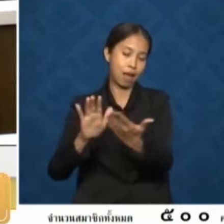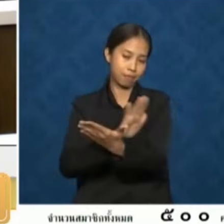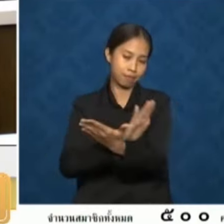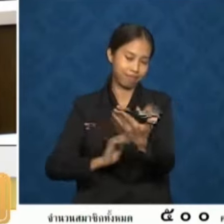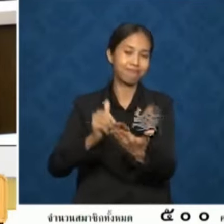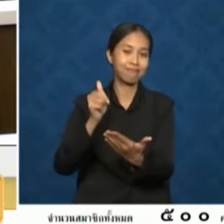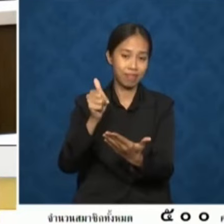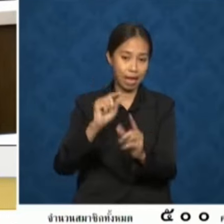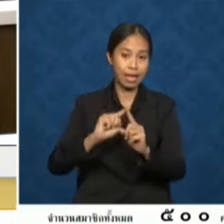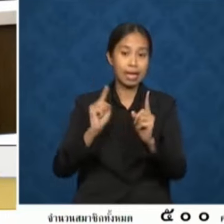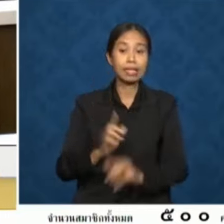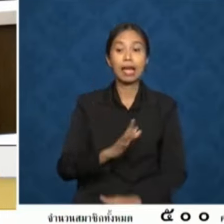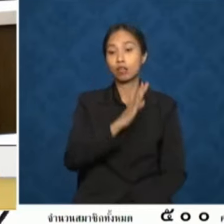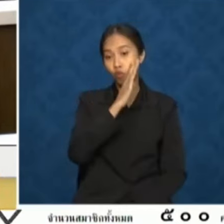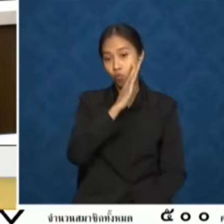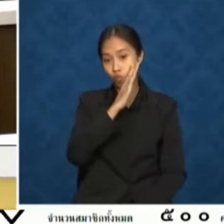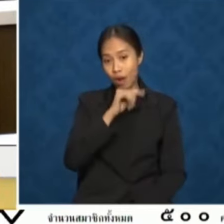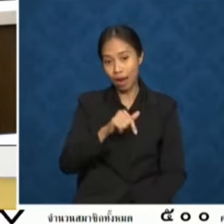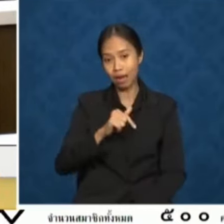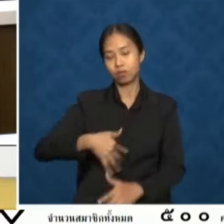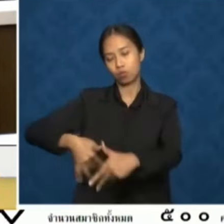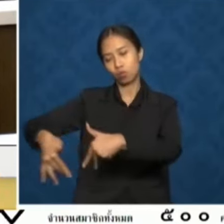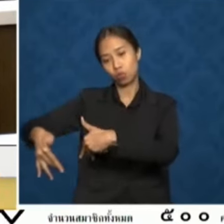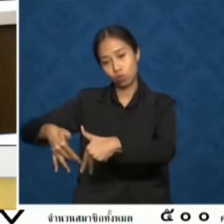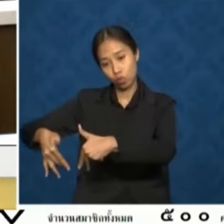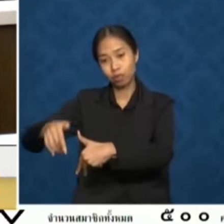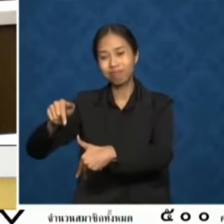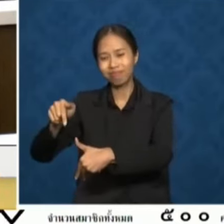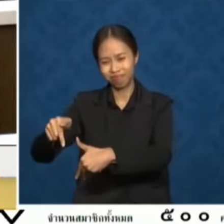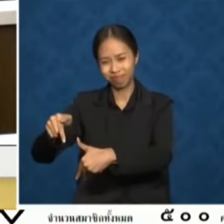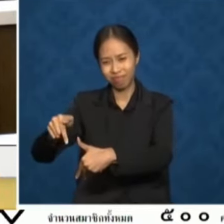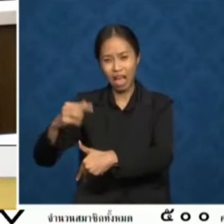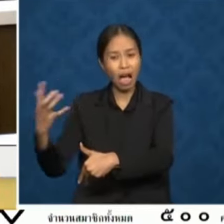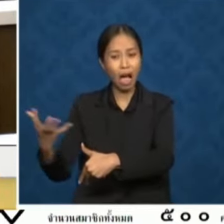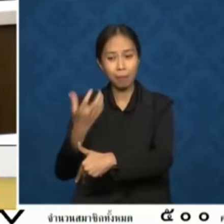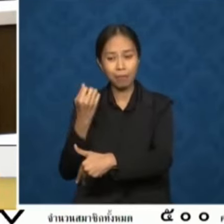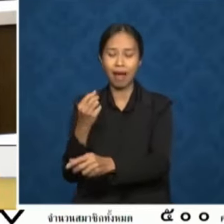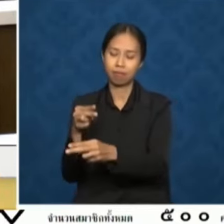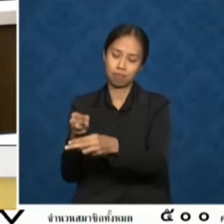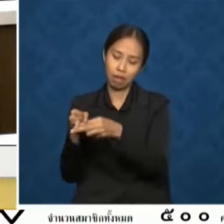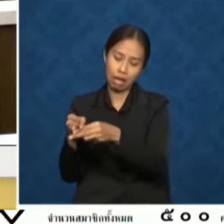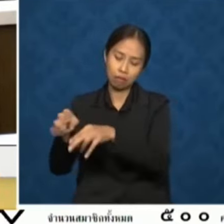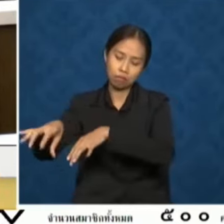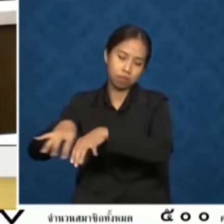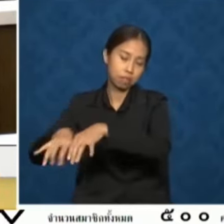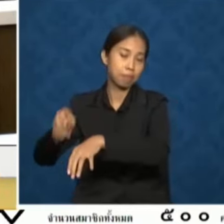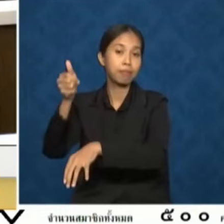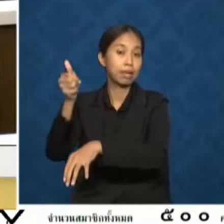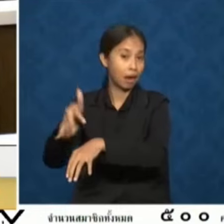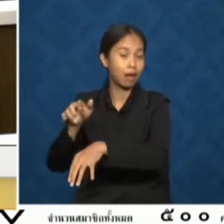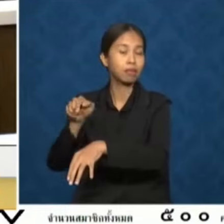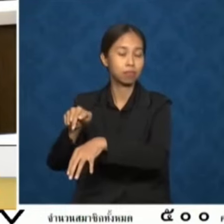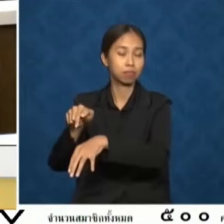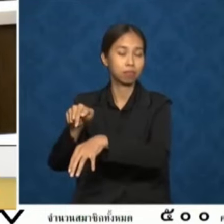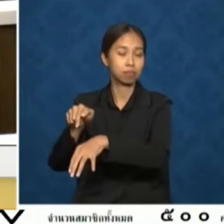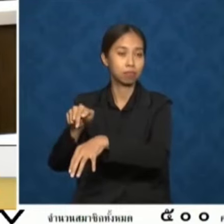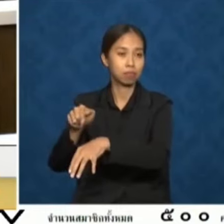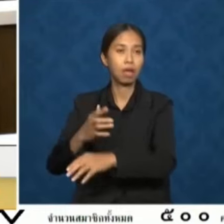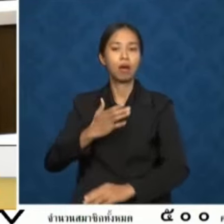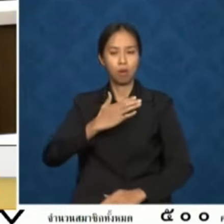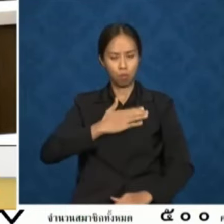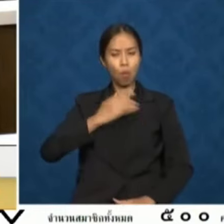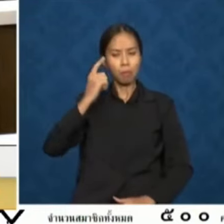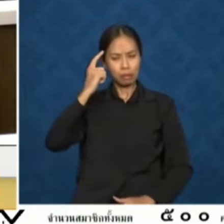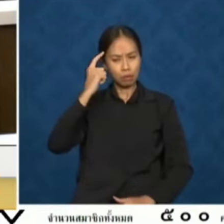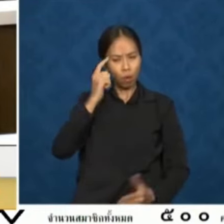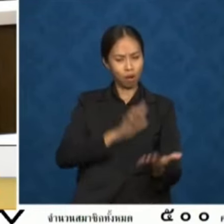เมื่อไหร่นะครับท้องถิ่นยังไม่มีอำนาจที่แท้จริงแล้วเนี่ยผมคิดว่าการพัฒ